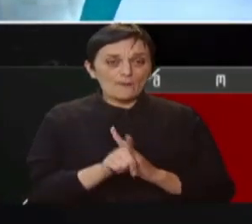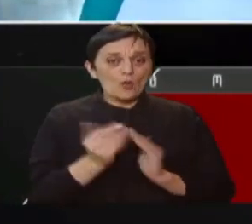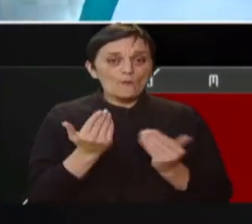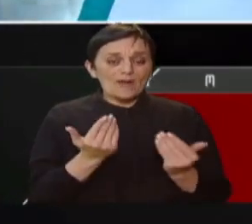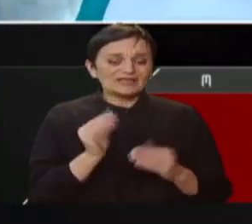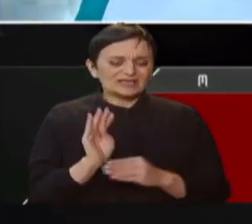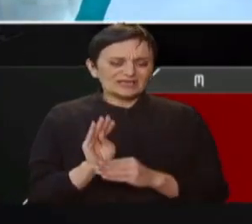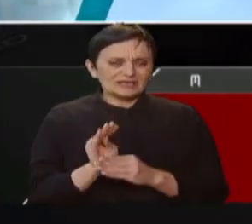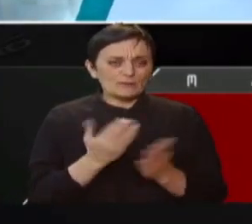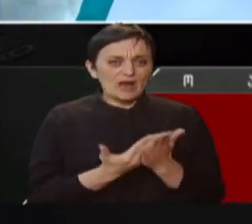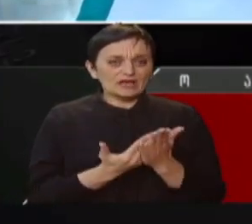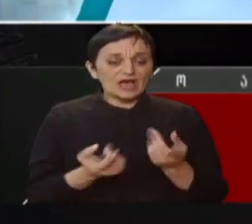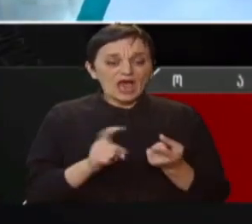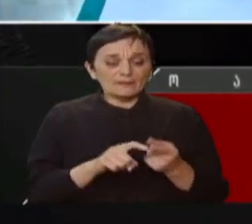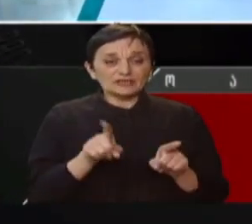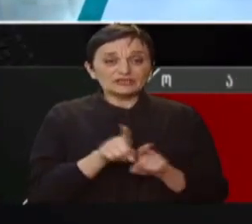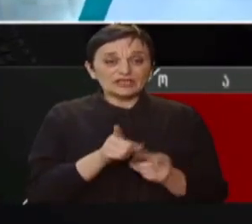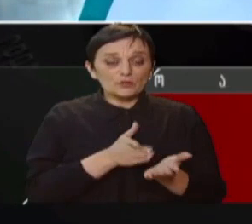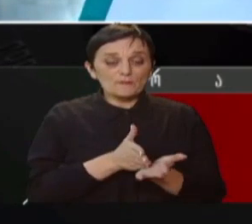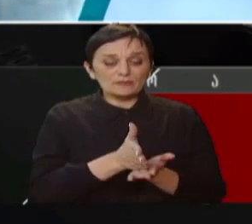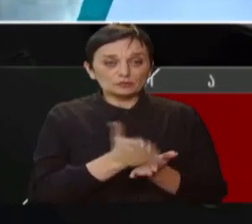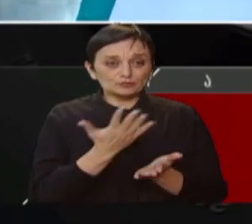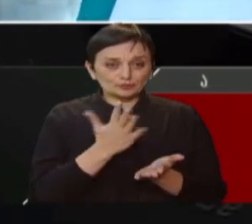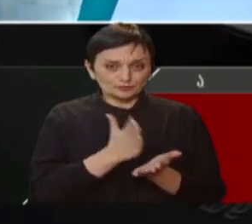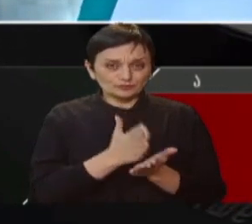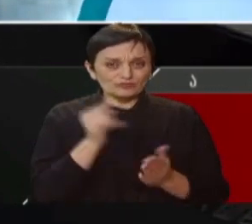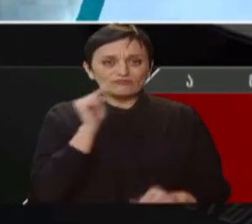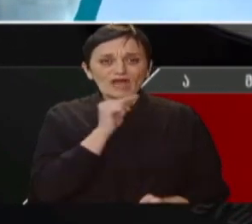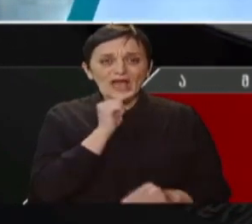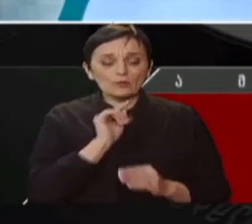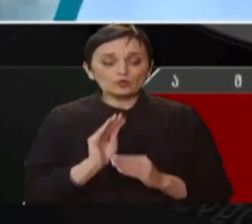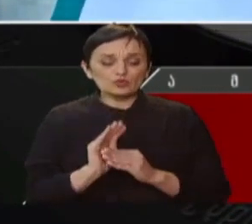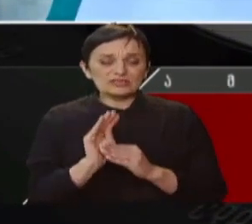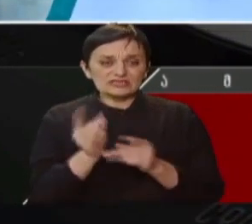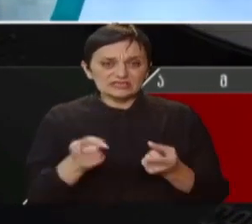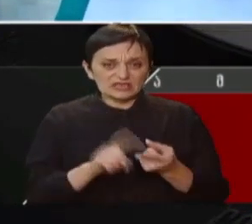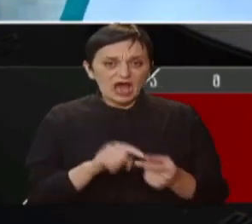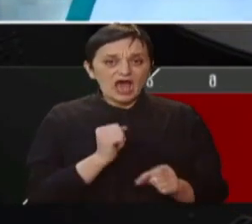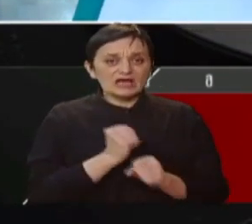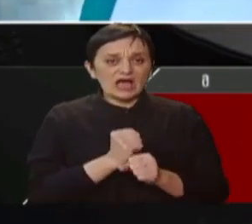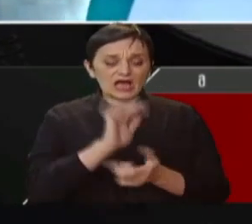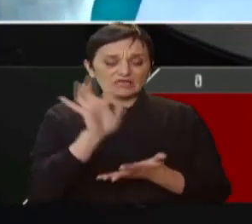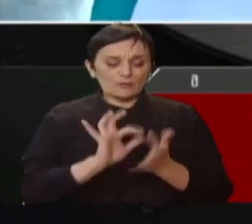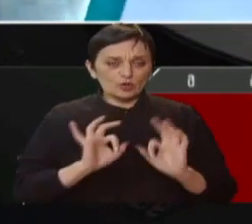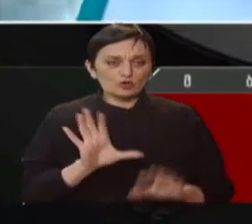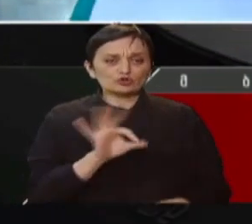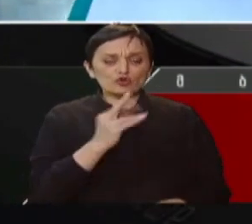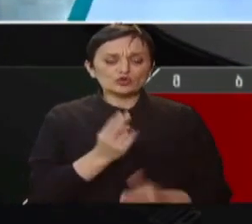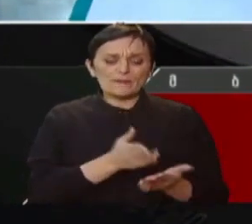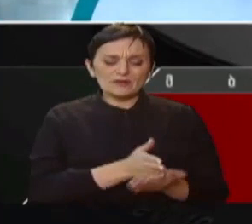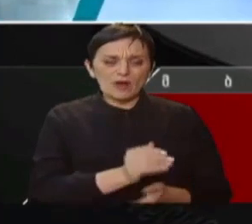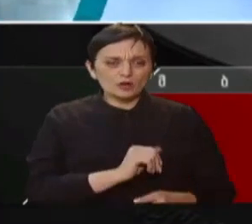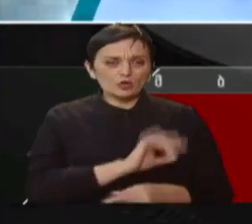კრიტიკა მაგალითად ეხება ისეთ მიმართულებებს, რომელიც არის მათ შორის ეკონომიკურ ზრდასთან დაკავშირებით გაკეთებული განცხადებები, სოციალური